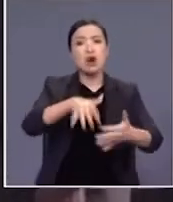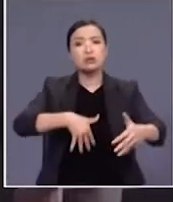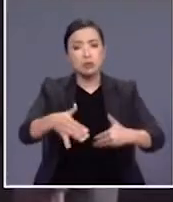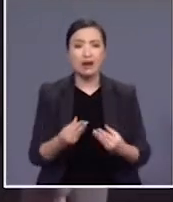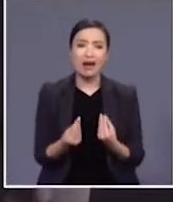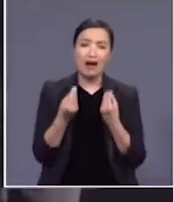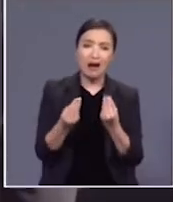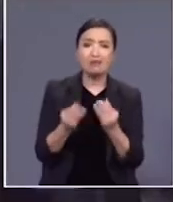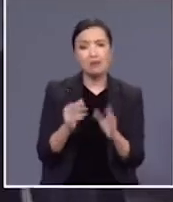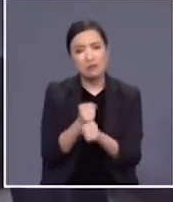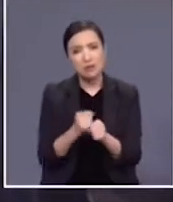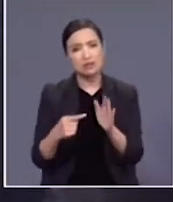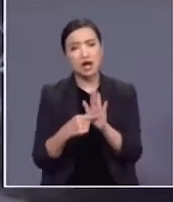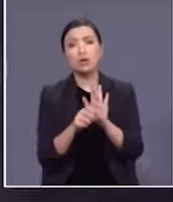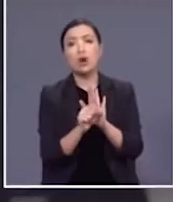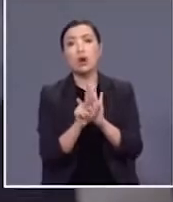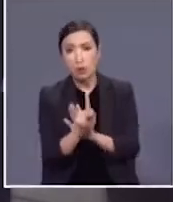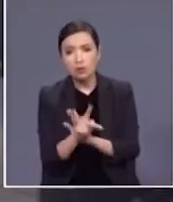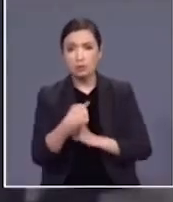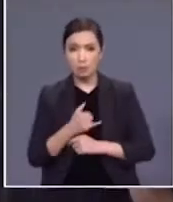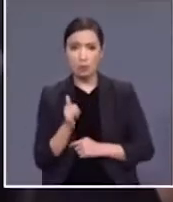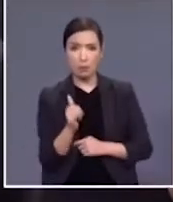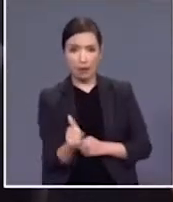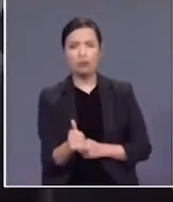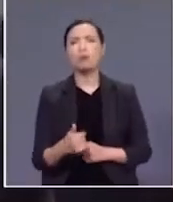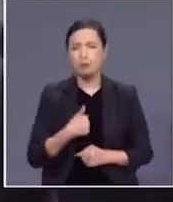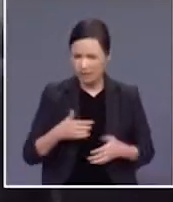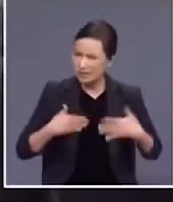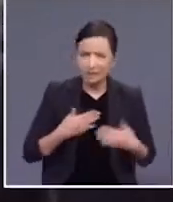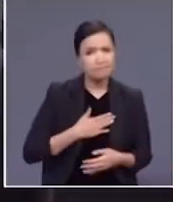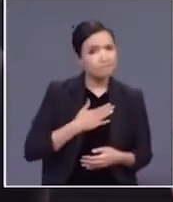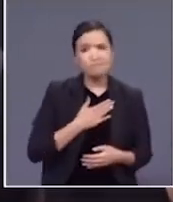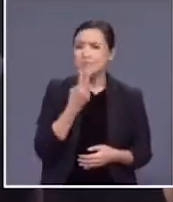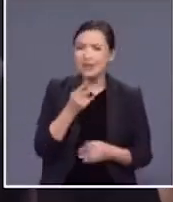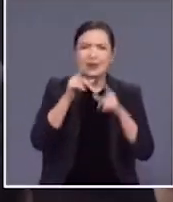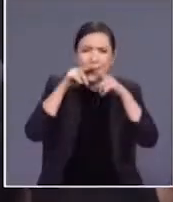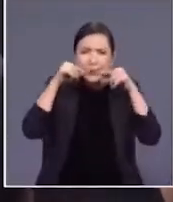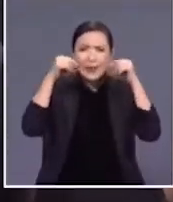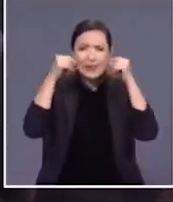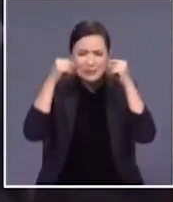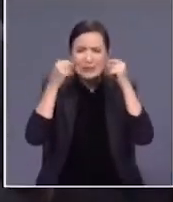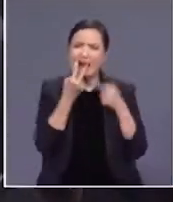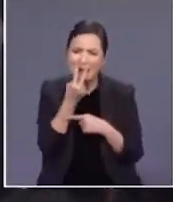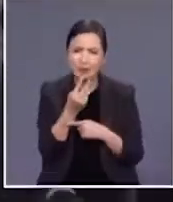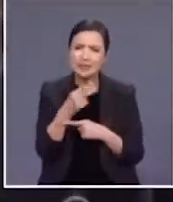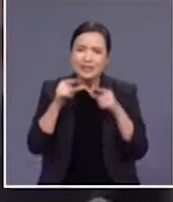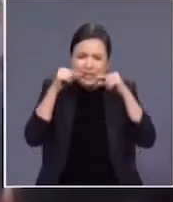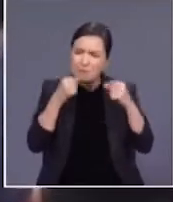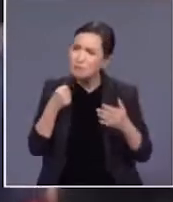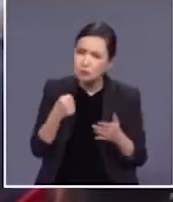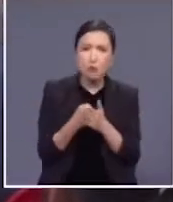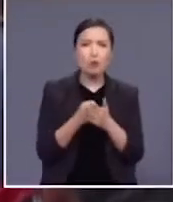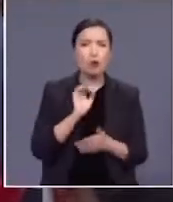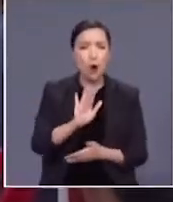าที่ณจังหวัดสกลนครที่ผ่านมานั้นผมดีใจชื่นใจนะครับที่ได้เห็นรอยยิ้มเป็นรอยยิ้มที่ยิ้มสู้นะครับของพี่น้องประชา